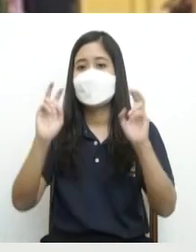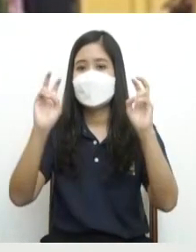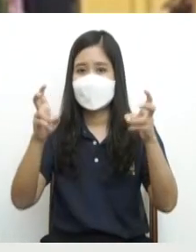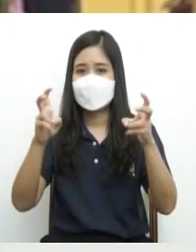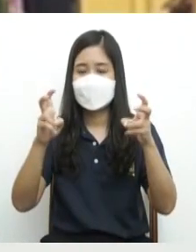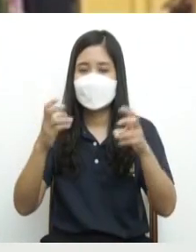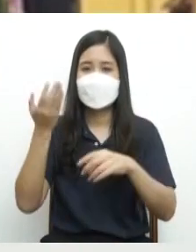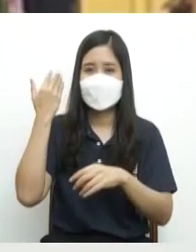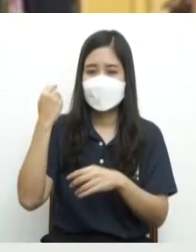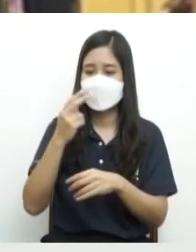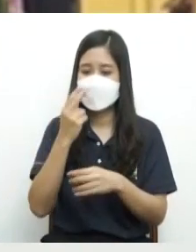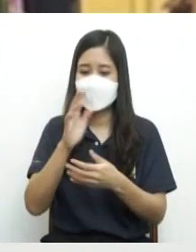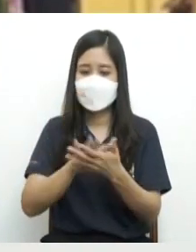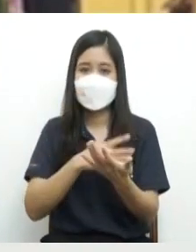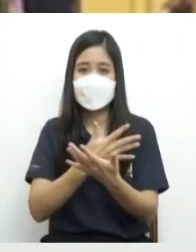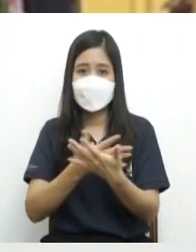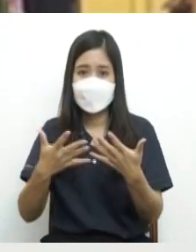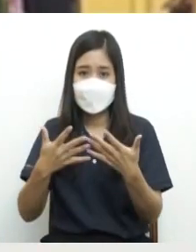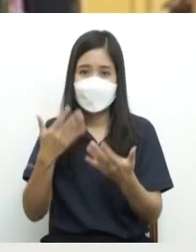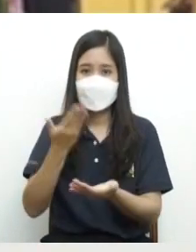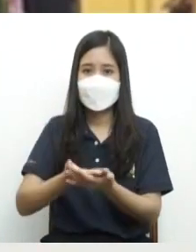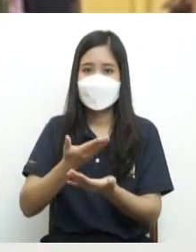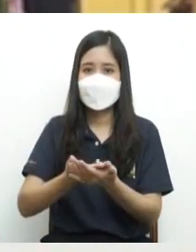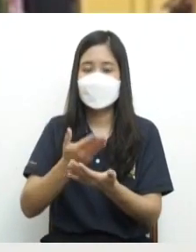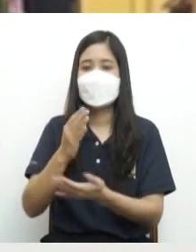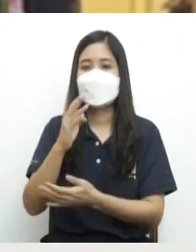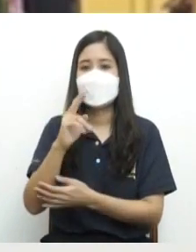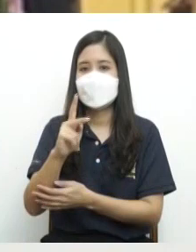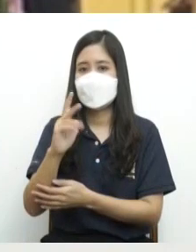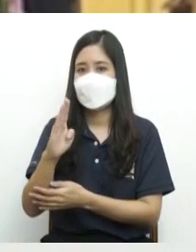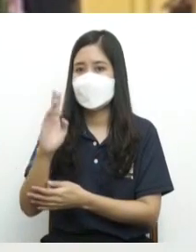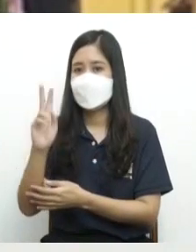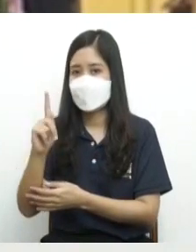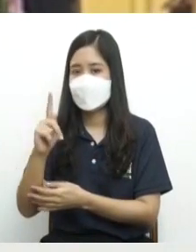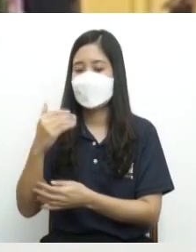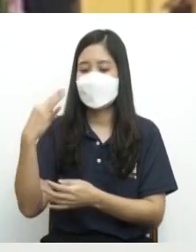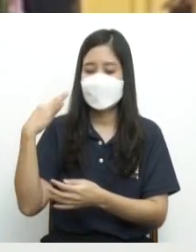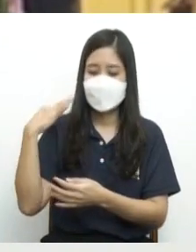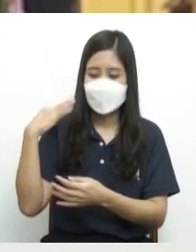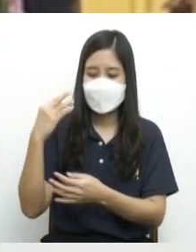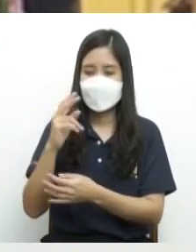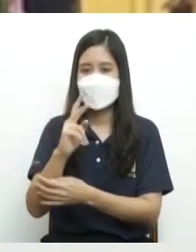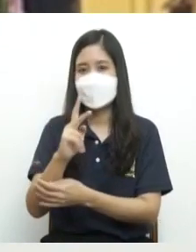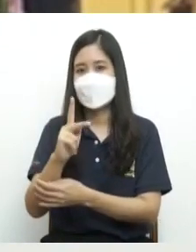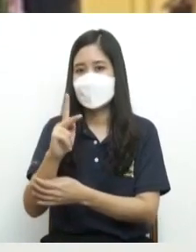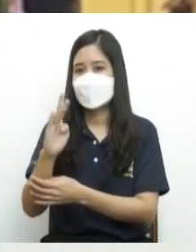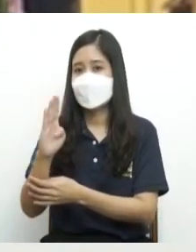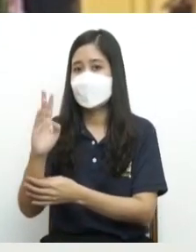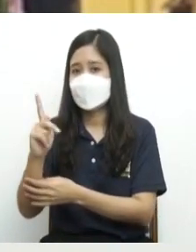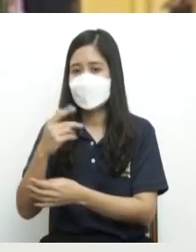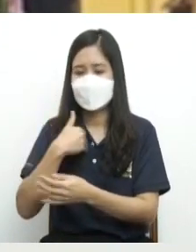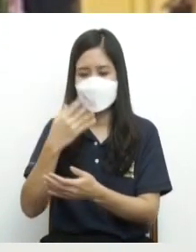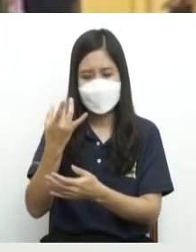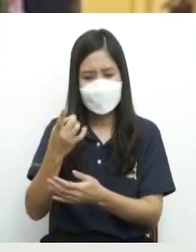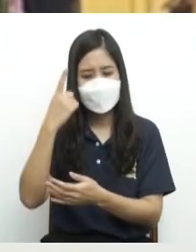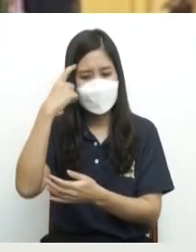ของการวางแผนในเรื่องของการเงินโดยเฉพาะสมาชิกของกบข.เพราะว่าอย่างตัวดิฉันเองก็เป็นสมาชิกกบข.เหมือนกันเพราะฉะนั้นต้องสนใจในประเด็นนี้อย่างมากเพ